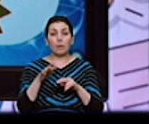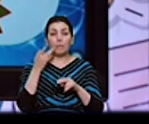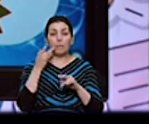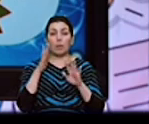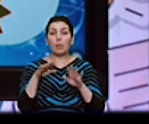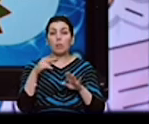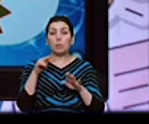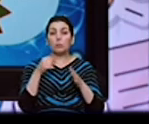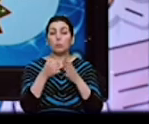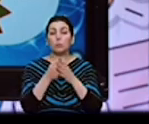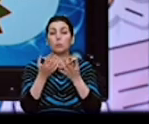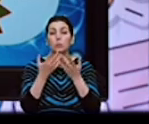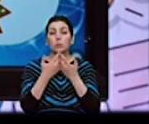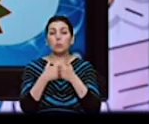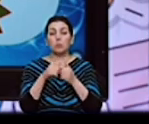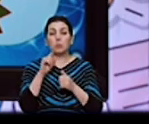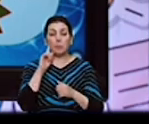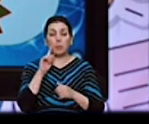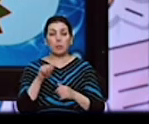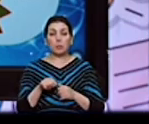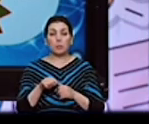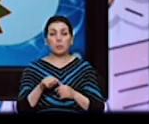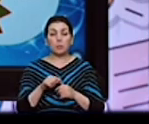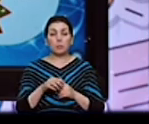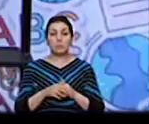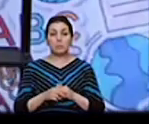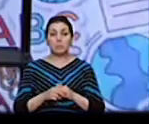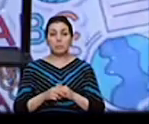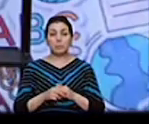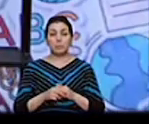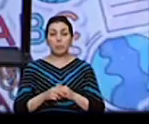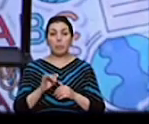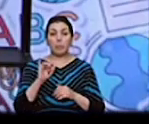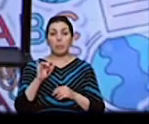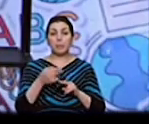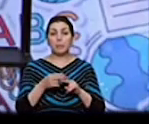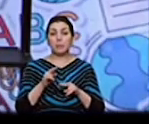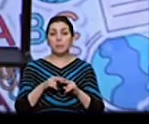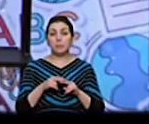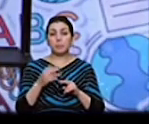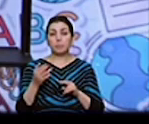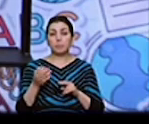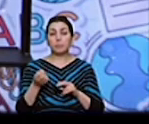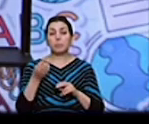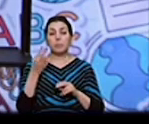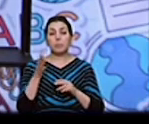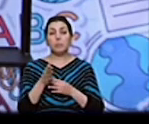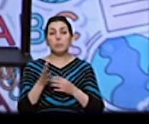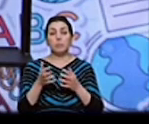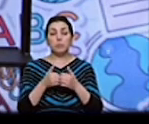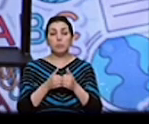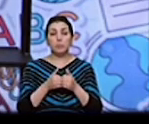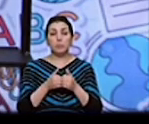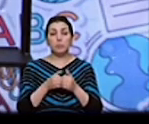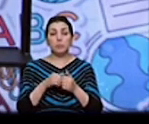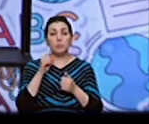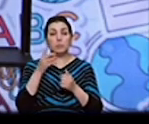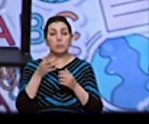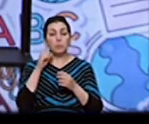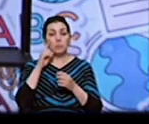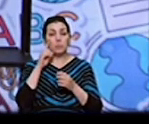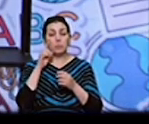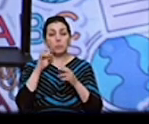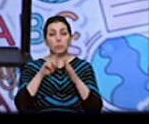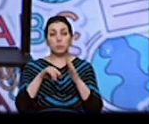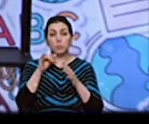faqat 20 gacha sanashni bilar edi. Ular mana shu orqali nechta baliq tutganini bilisha